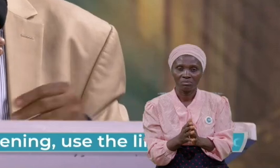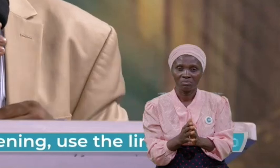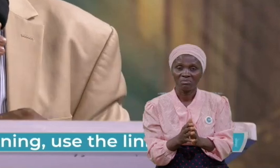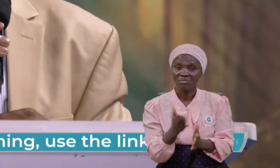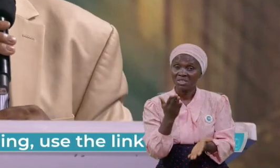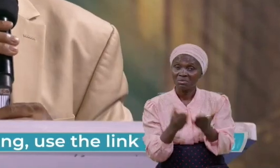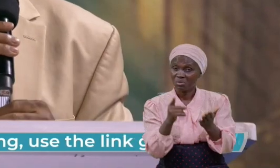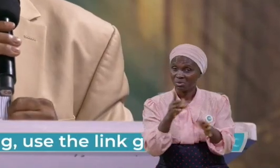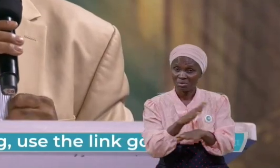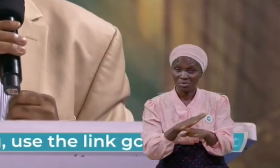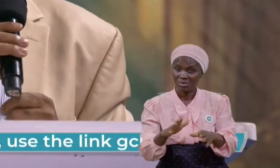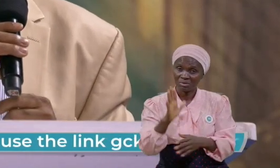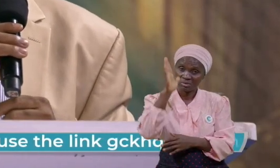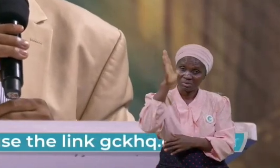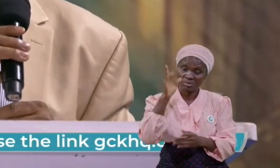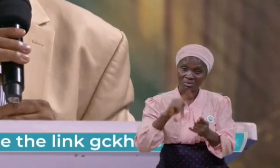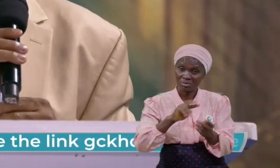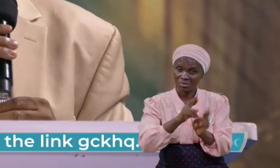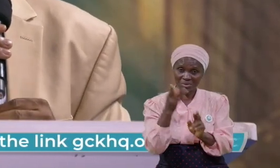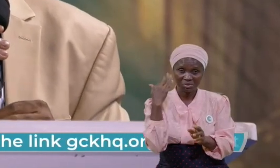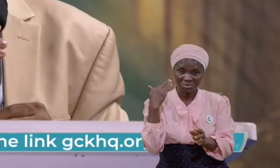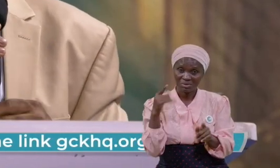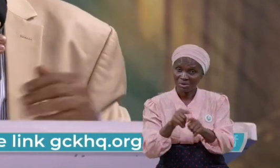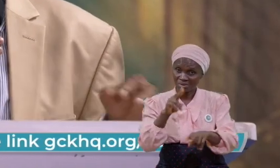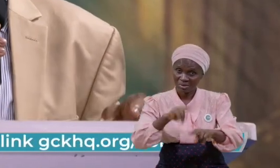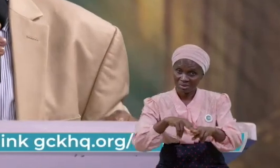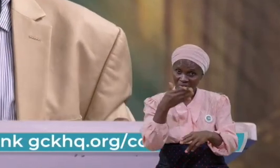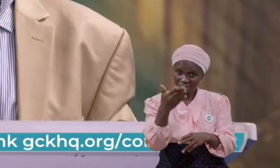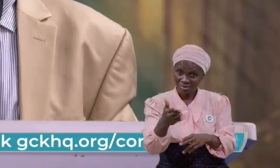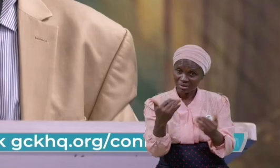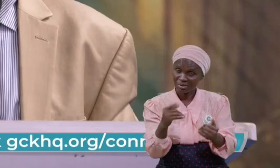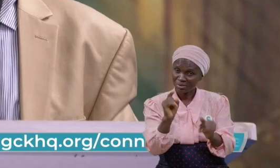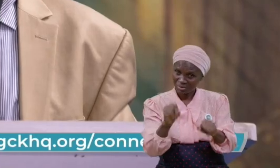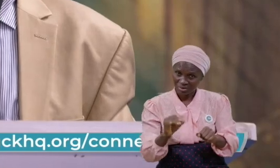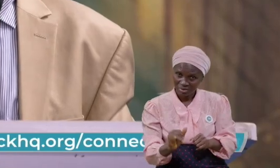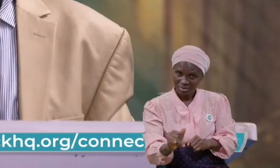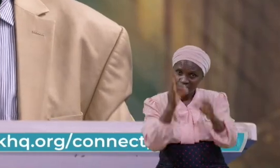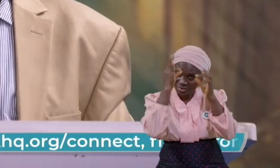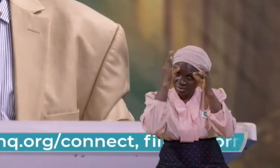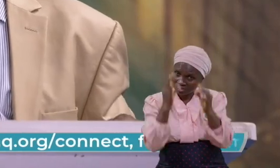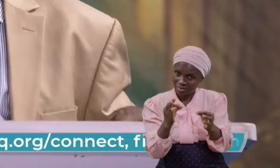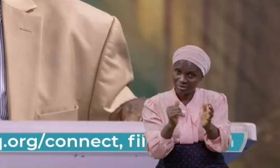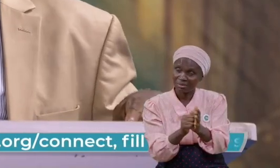pas un véritable chrétien, pourquoi ne pas te consacrer? Je ne veux pas continuer à vivre dans l'hypocrisie. Aide-moi, Seigneur.